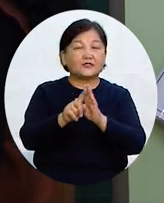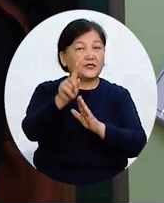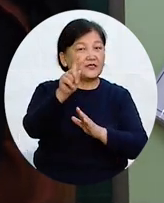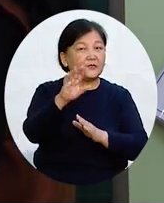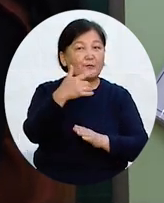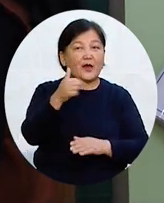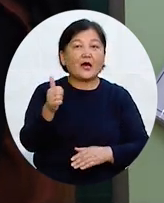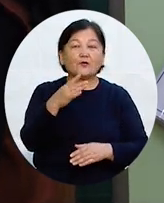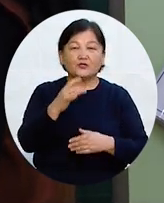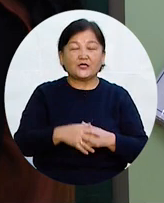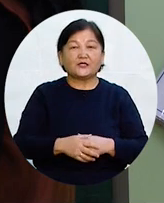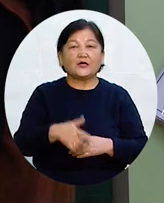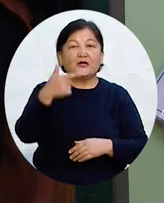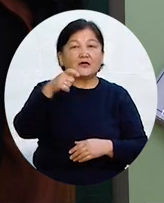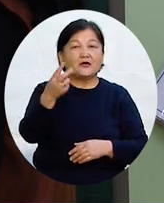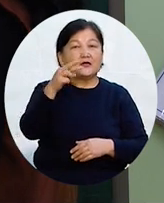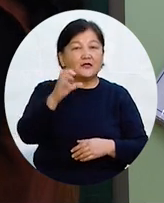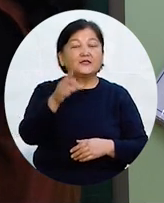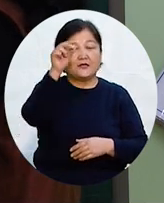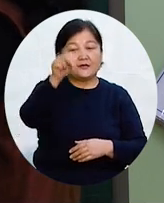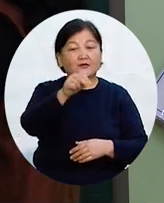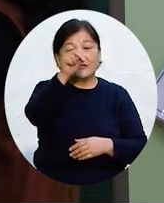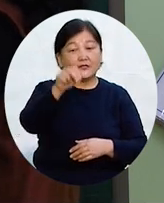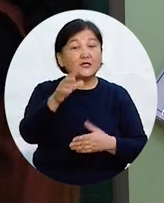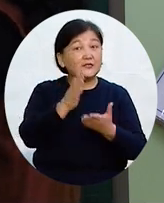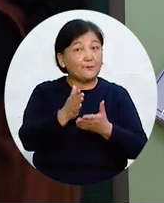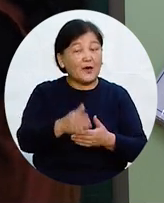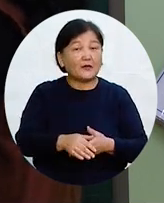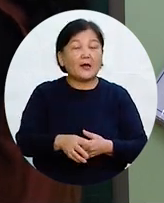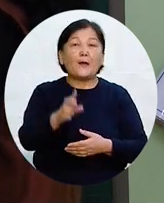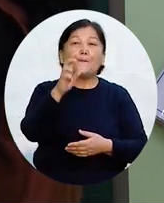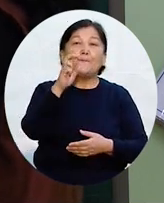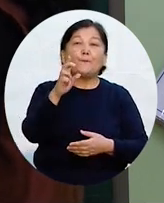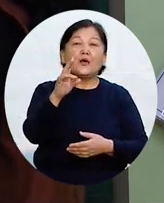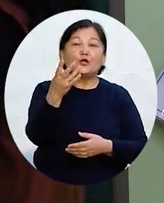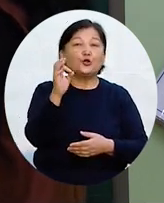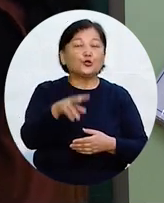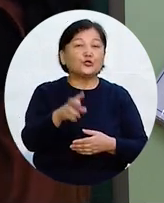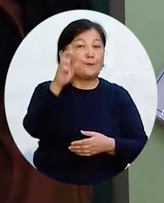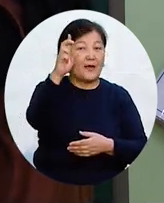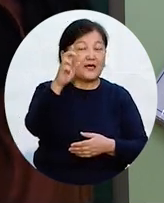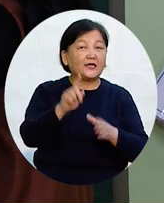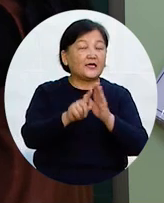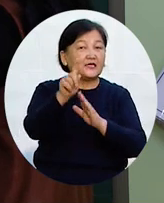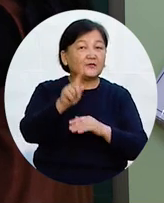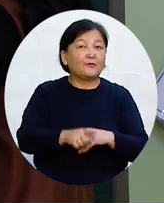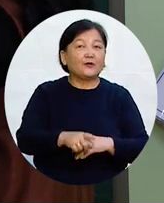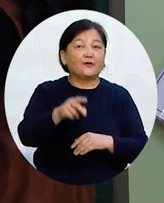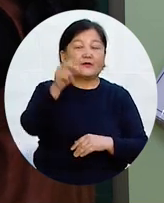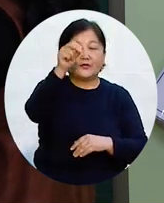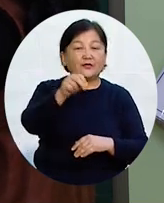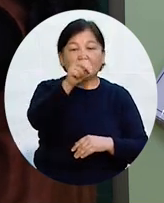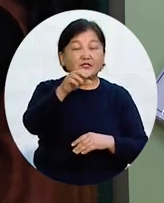байгаа учраас гэдэс жиргэлсэн байна. Тэгвэл б нөхцөл б үсгээр эхэлсэн байгаа учраас гэдэс